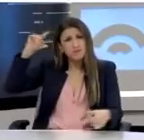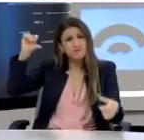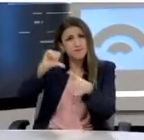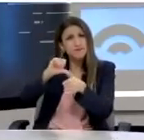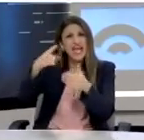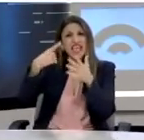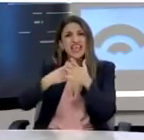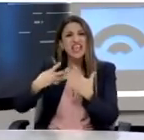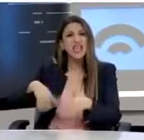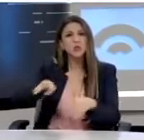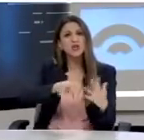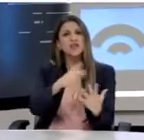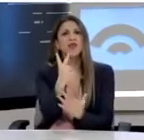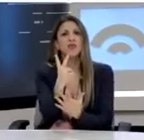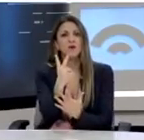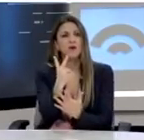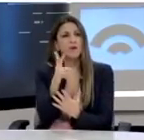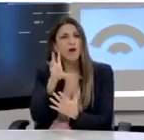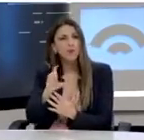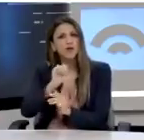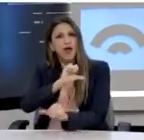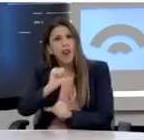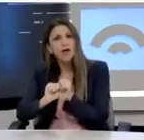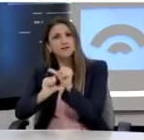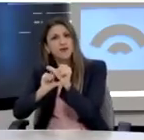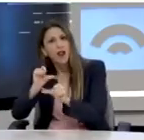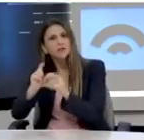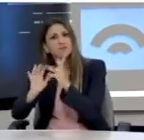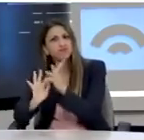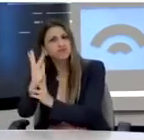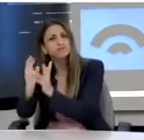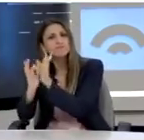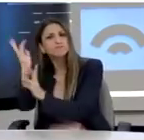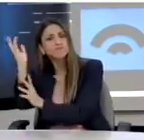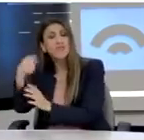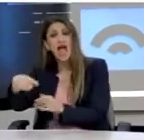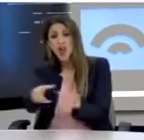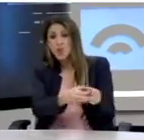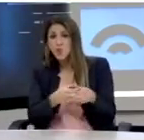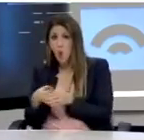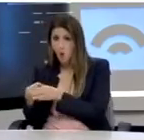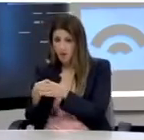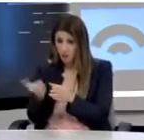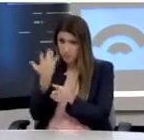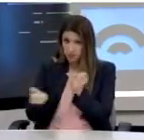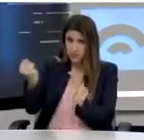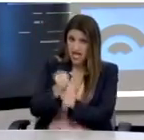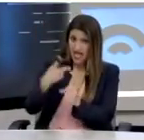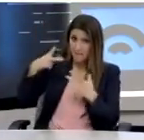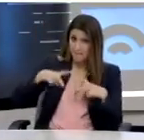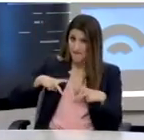ότι η γραμμή της χώρας ήταν άλλη. Η καταψήφιση λοιπόν αυτής της συμφωνίας από τα κόμματα και τα πολιτικά πρόσωπα που κυβέρνησαν τη χώρα από το 90 και